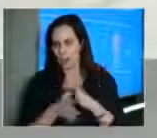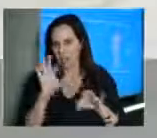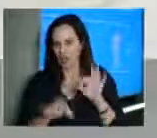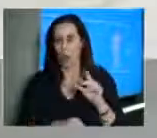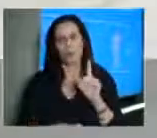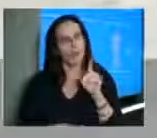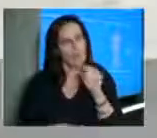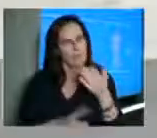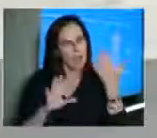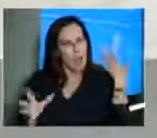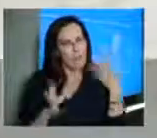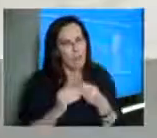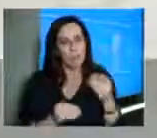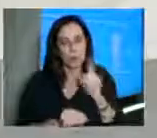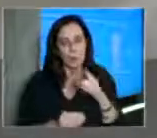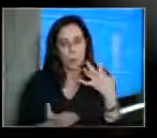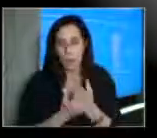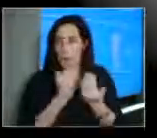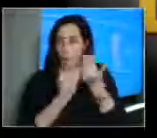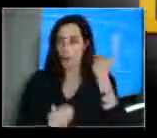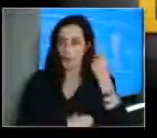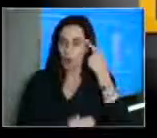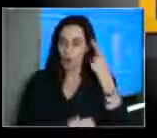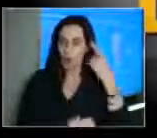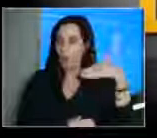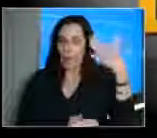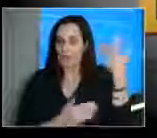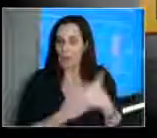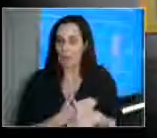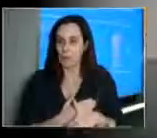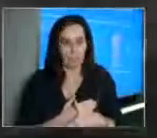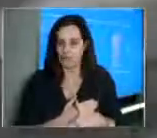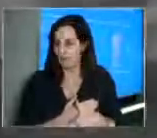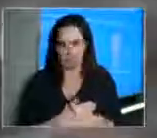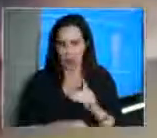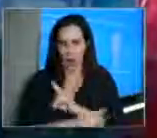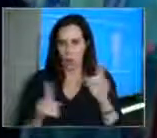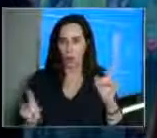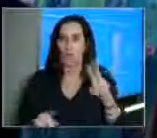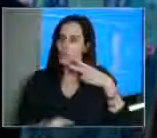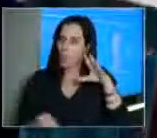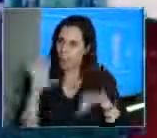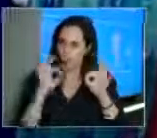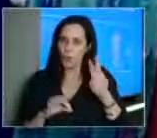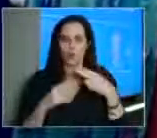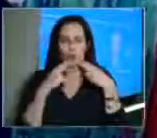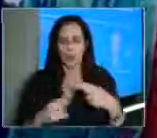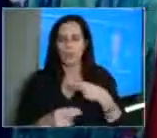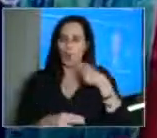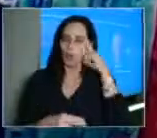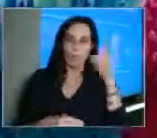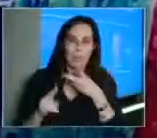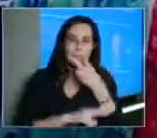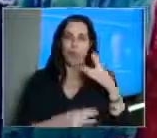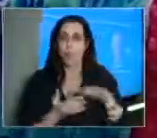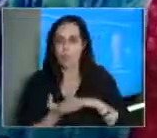שכיסית. האם אי פעם מישהו הצליח מראש לחזות מה, איך זה ייגמר? אף אחד מעולם לא. יהיו בחירות, יהיו תוצאות, אנחנו לא יודעים מי יעבור